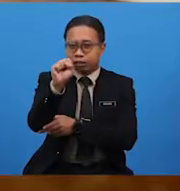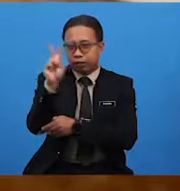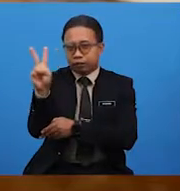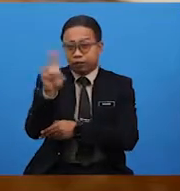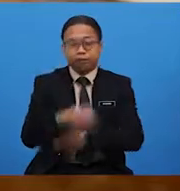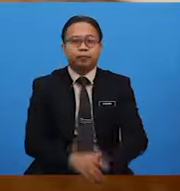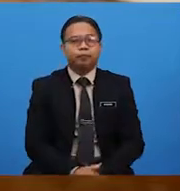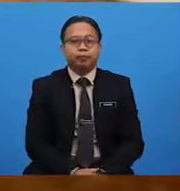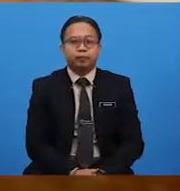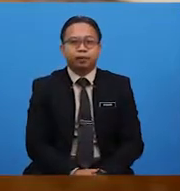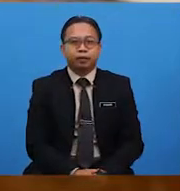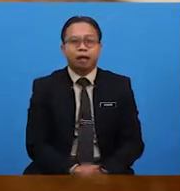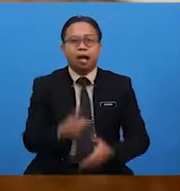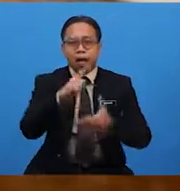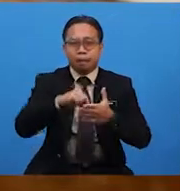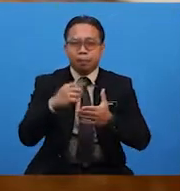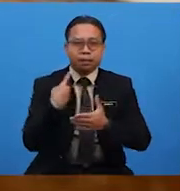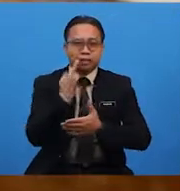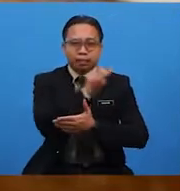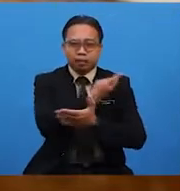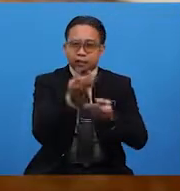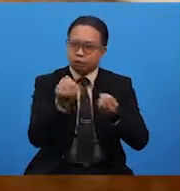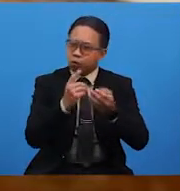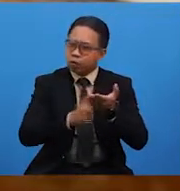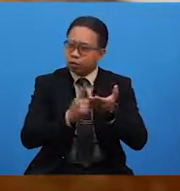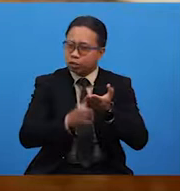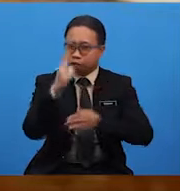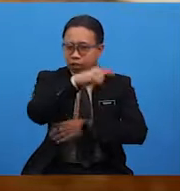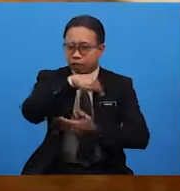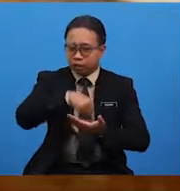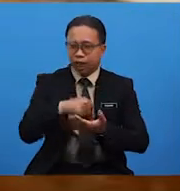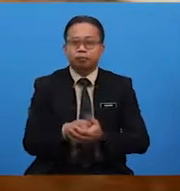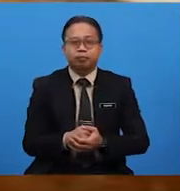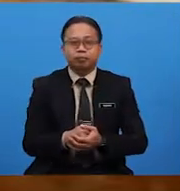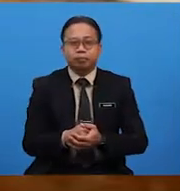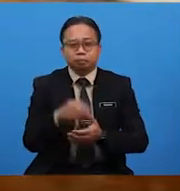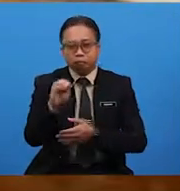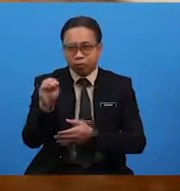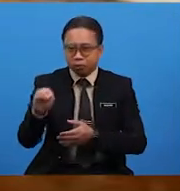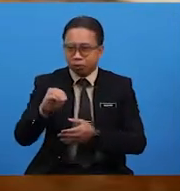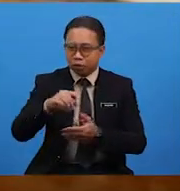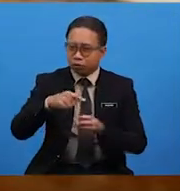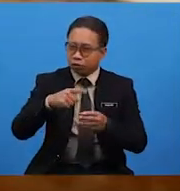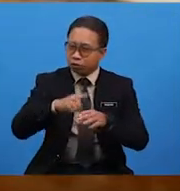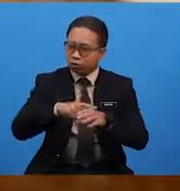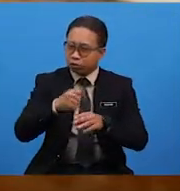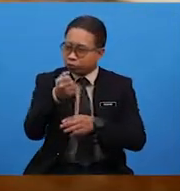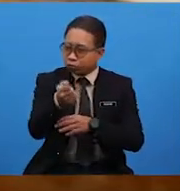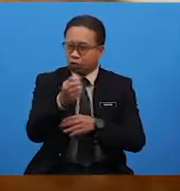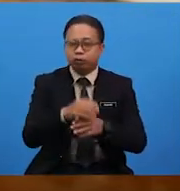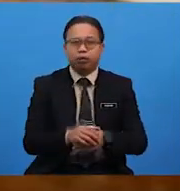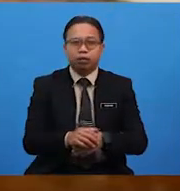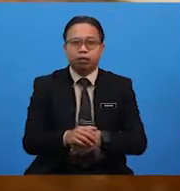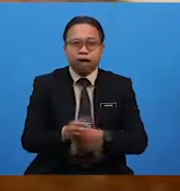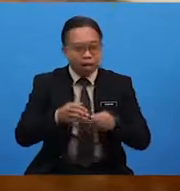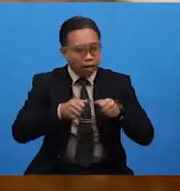oke baiklah Gordon aku yang tidak bincangkan hari ini Oh ya sebenarnya pelajar-pelajar di luar sana hari ini kita enak membincangkan wania